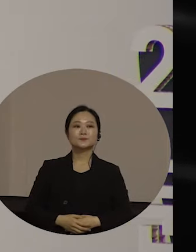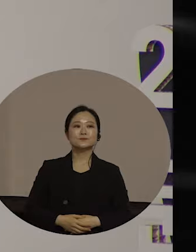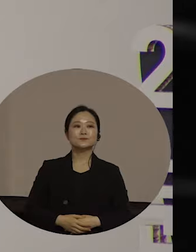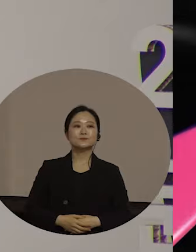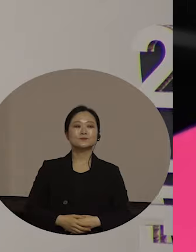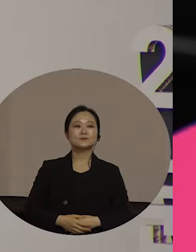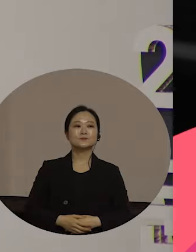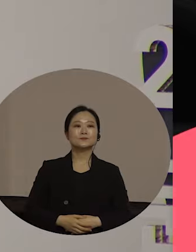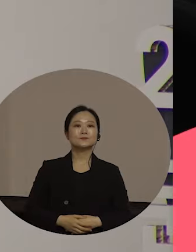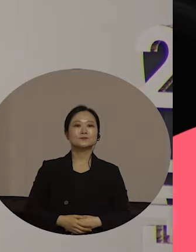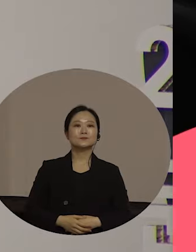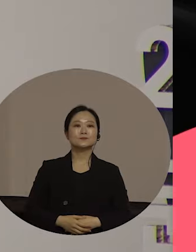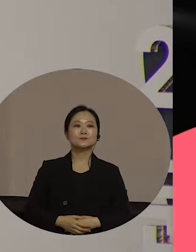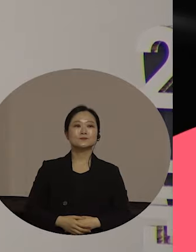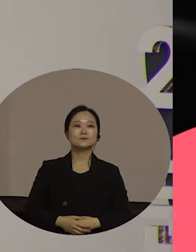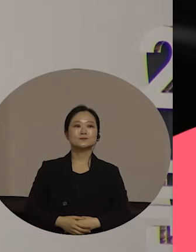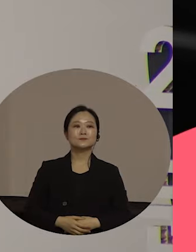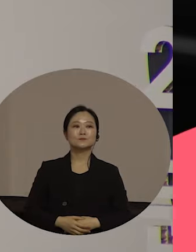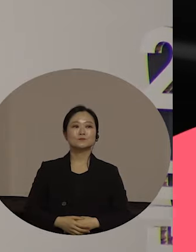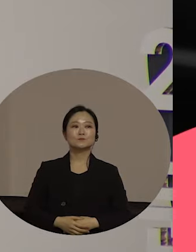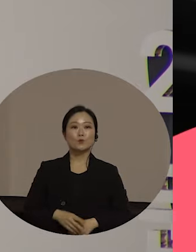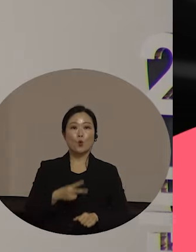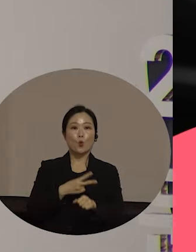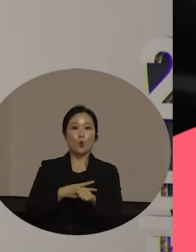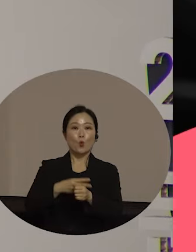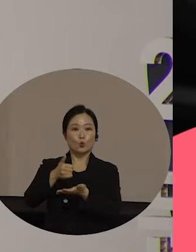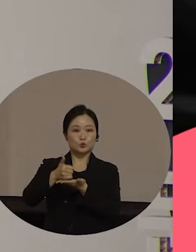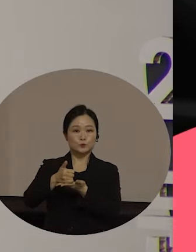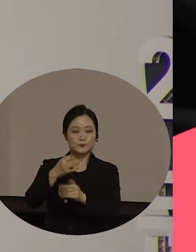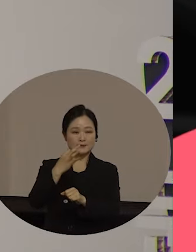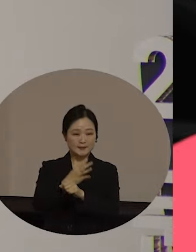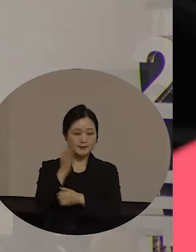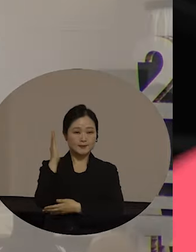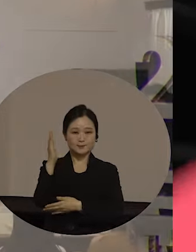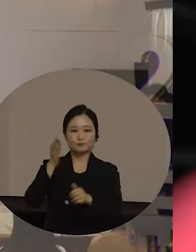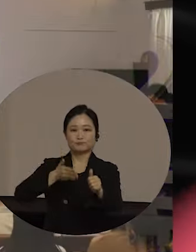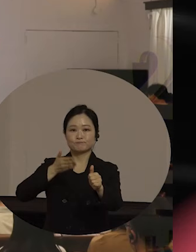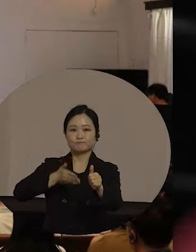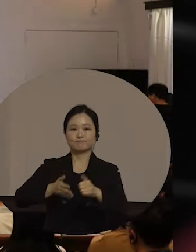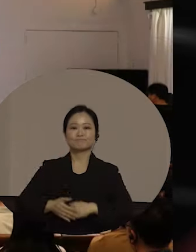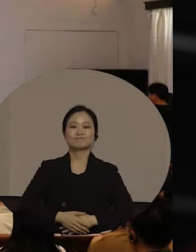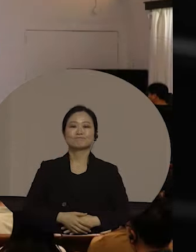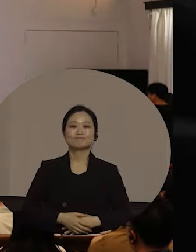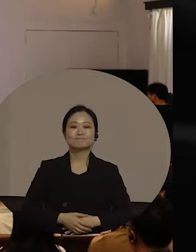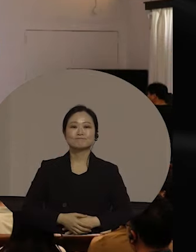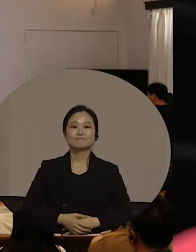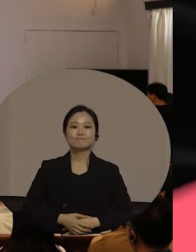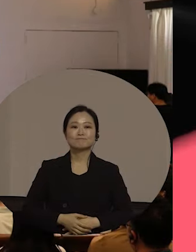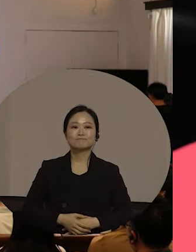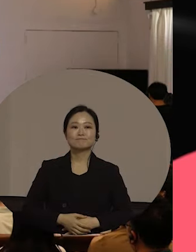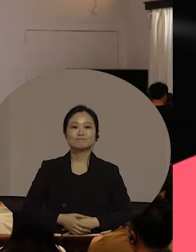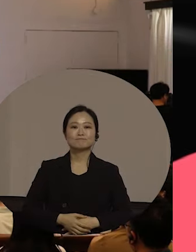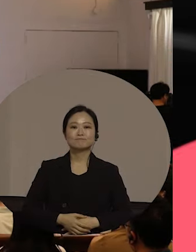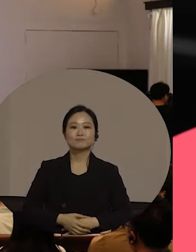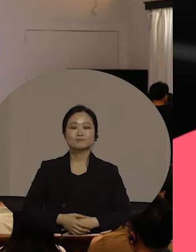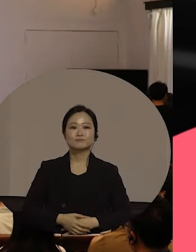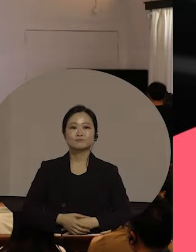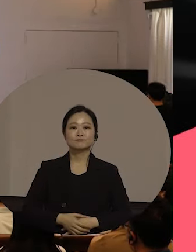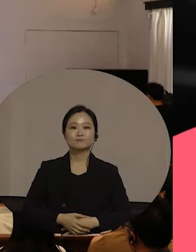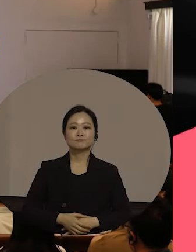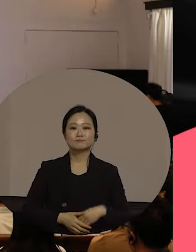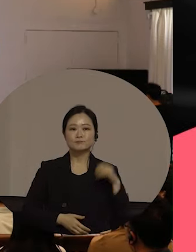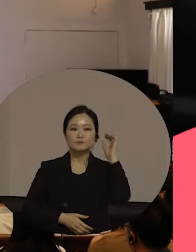교수님의 그 일단은 간단한 설명에 대해서 듣도록 하겠습니다. 네, 감사합니다. Thank you for this opportunity to